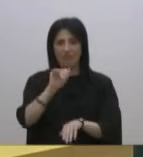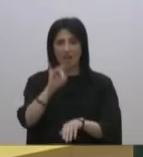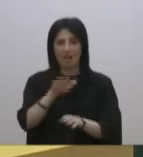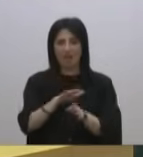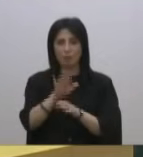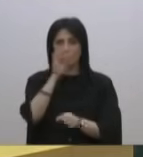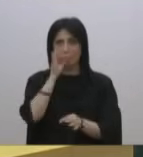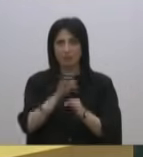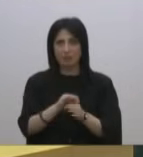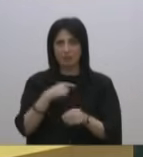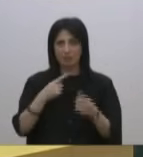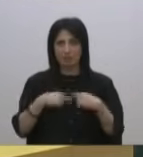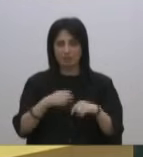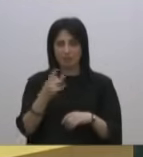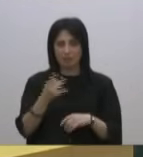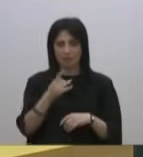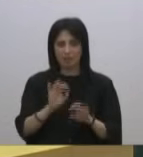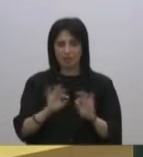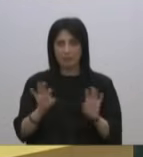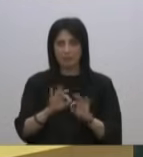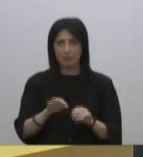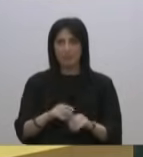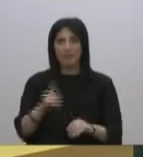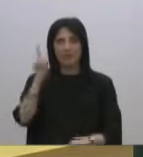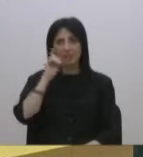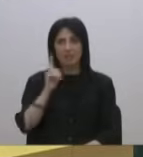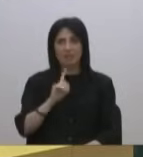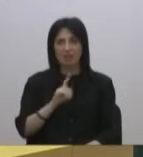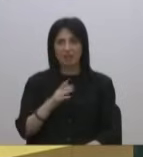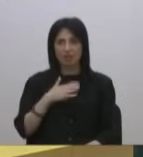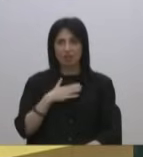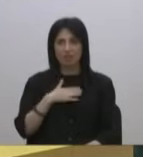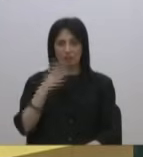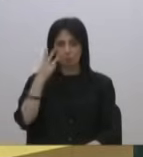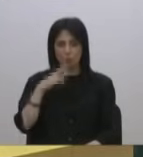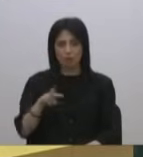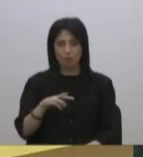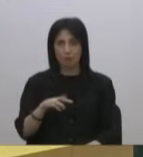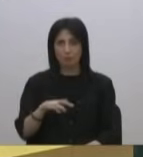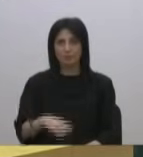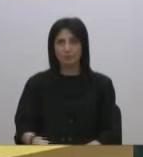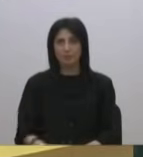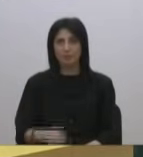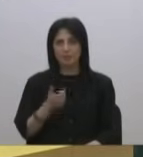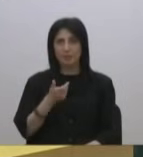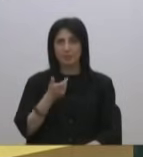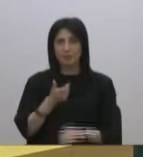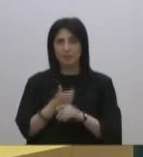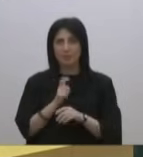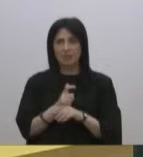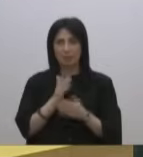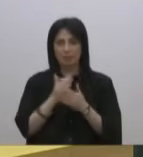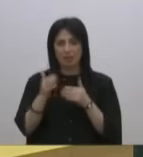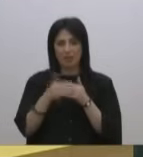სრული პასუხისგებლობით ჩვენ საზოგადოებას კიდევ ერთხელ მიმართავ. ისრაელში და ჩვენი მოდელი ძალიან